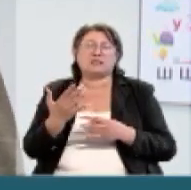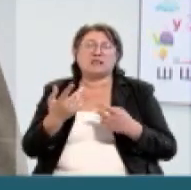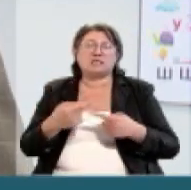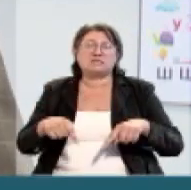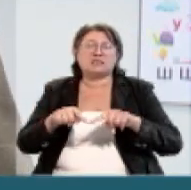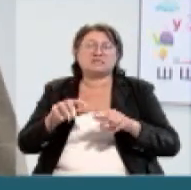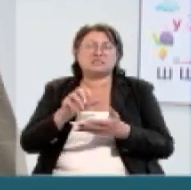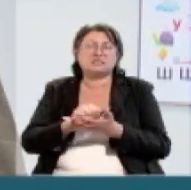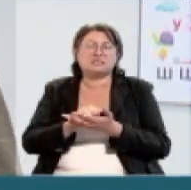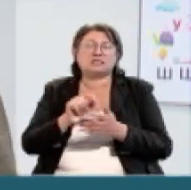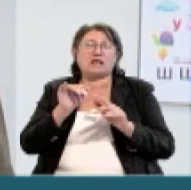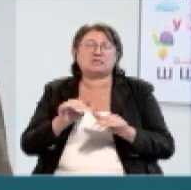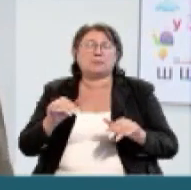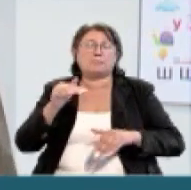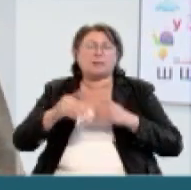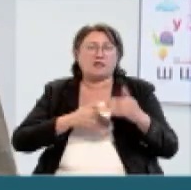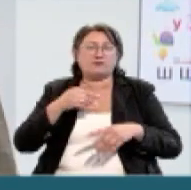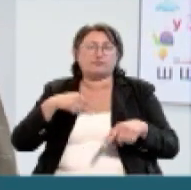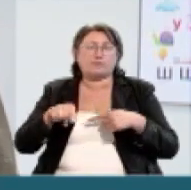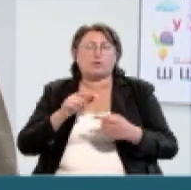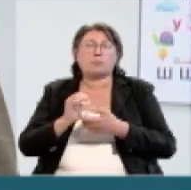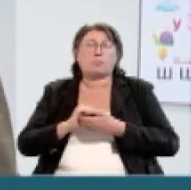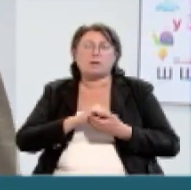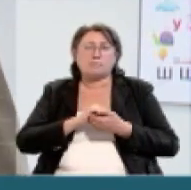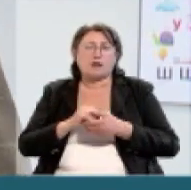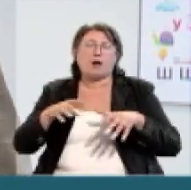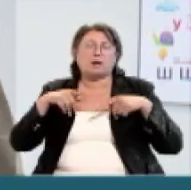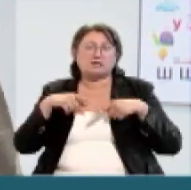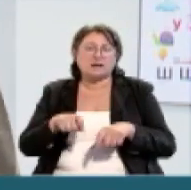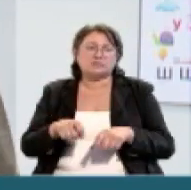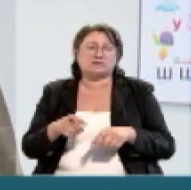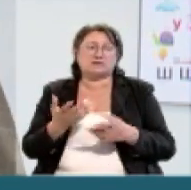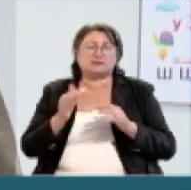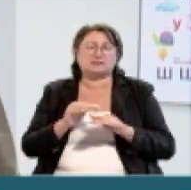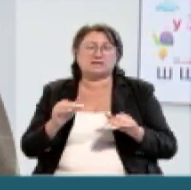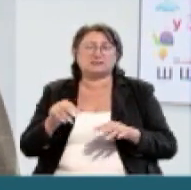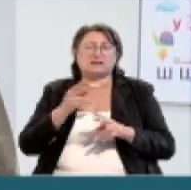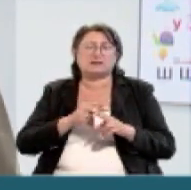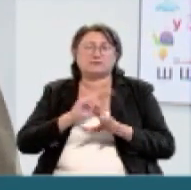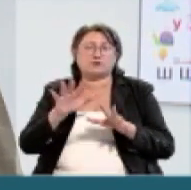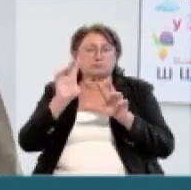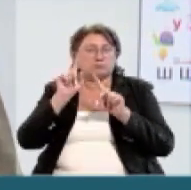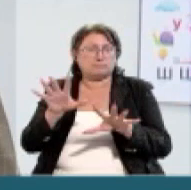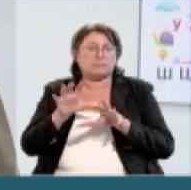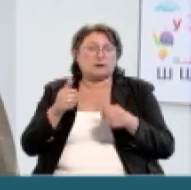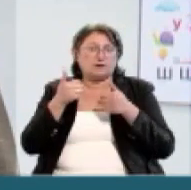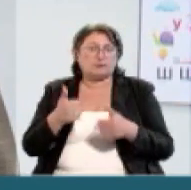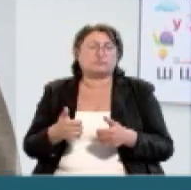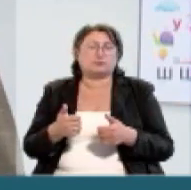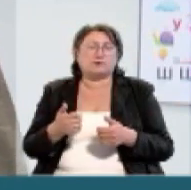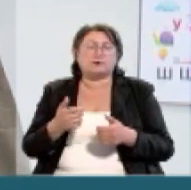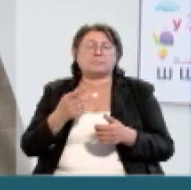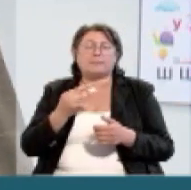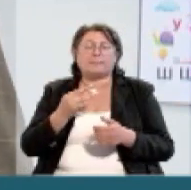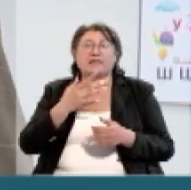спорт, әлеуметтік даму басқармаларымен тығыз жұмыс істеудеміз. Жақында балалар үшін бірнеше секцияларды ұйымдастырдық. Олар жүзу, футбол, күрес,